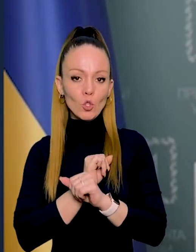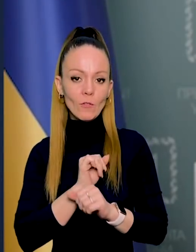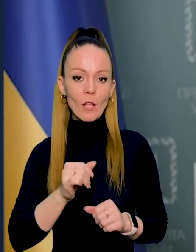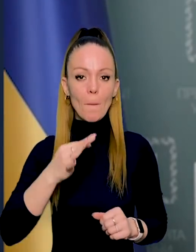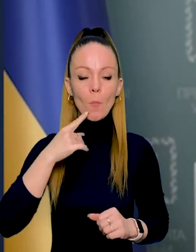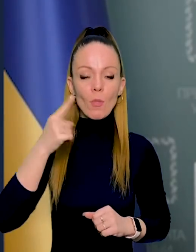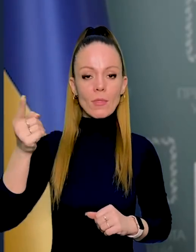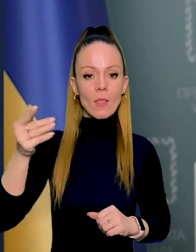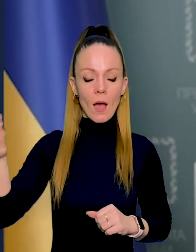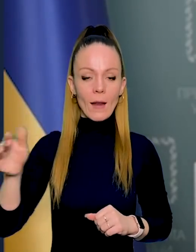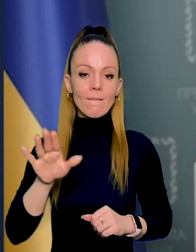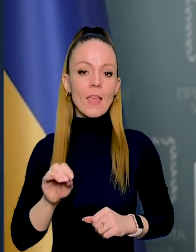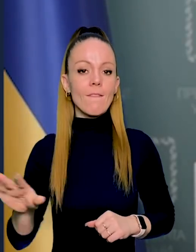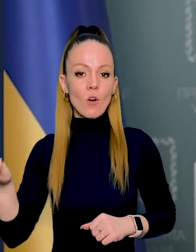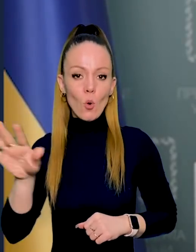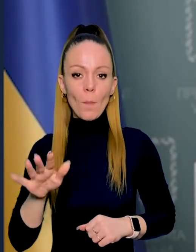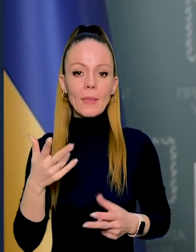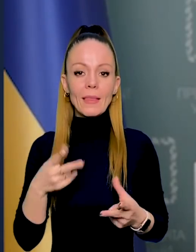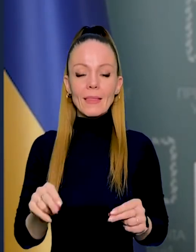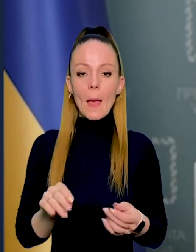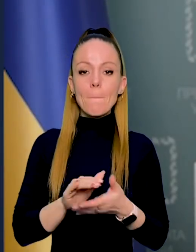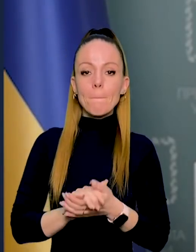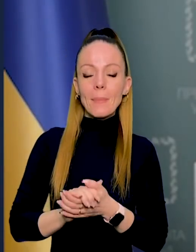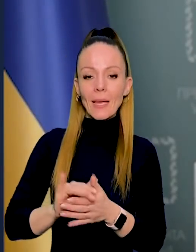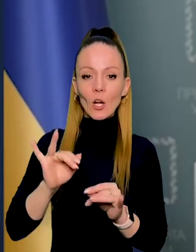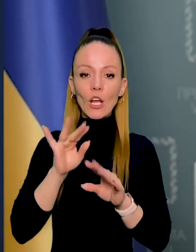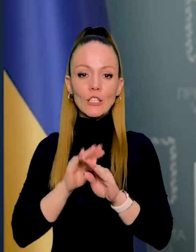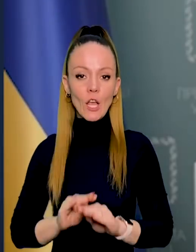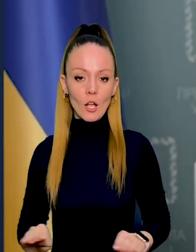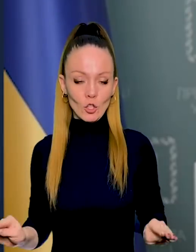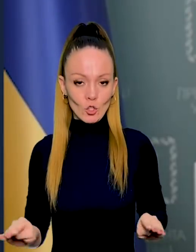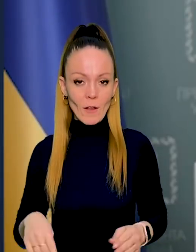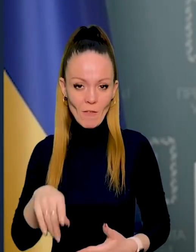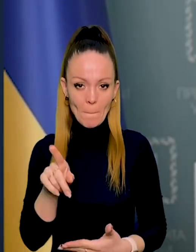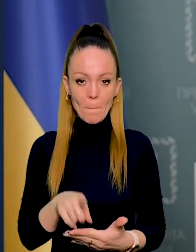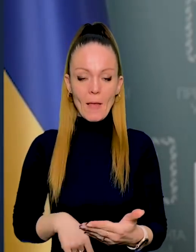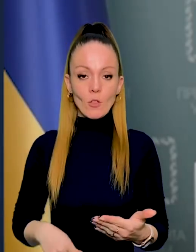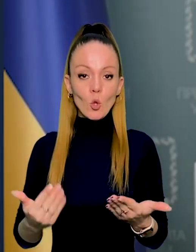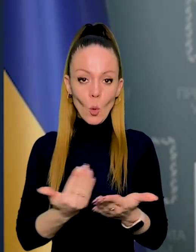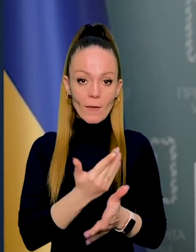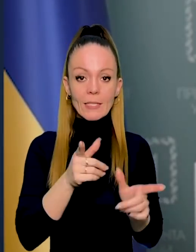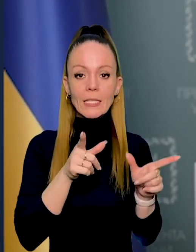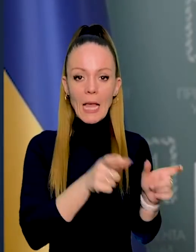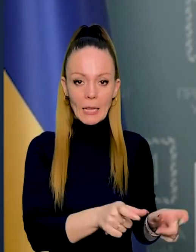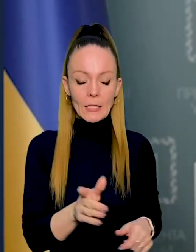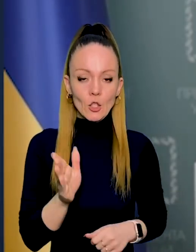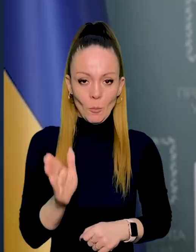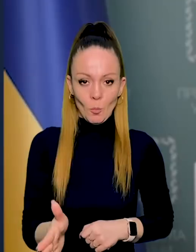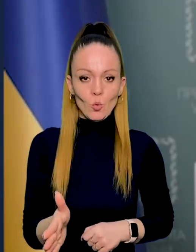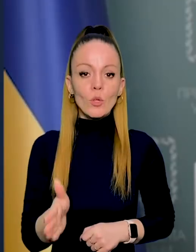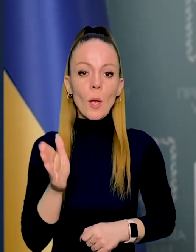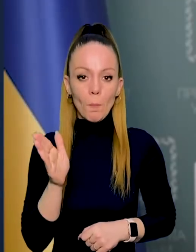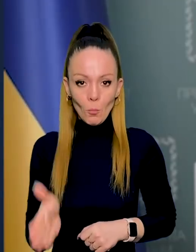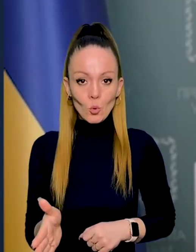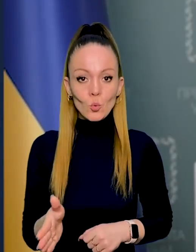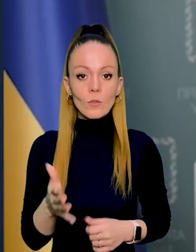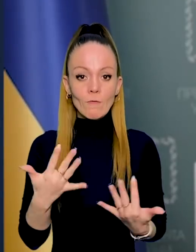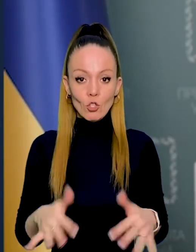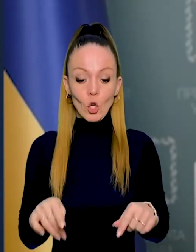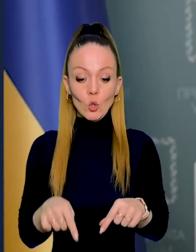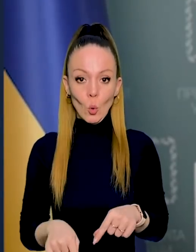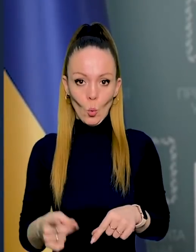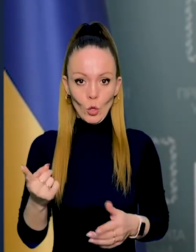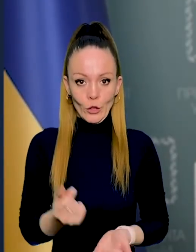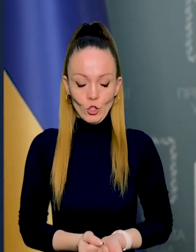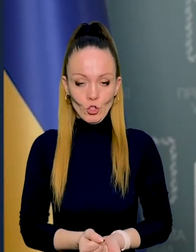відпочивати подалі, в Європі, де мирно і затишно. Впевнений, нові санкції будуть. Будуть